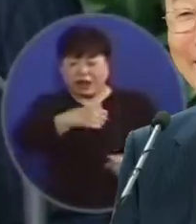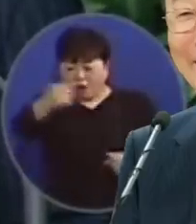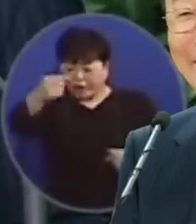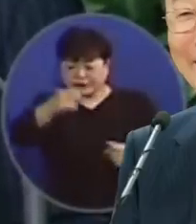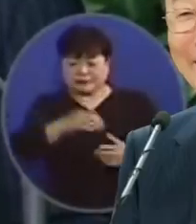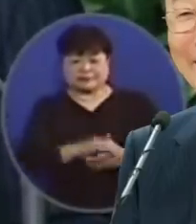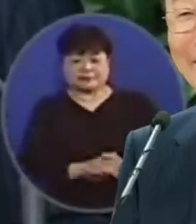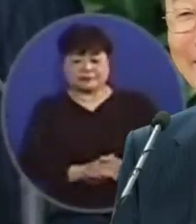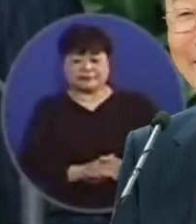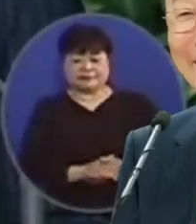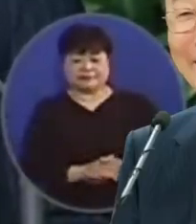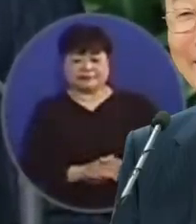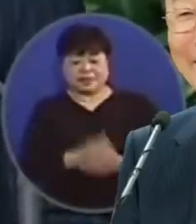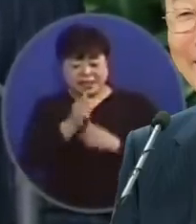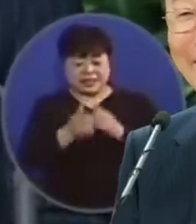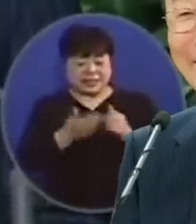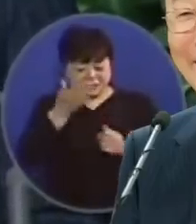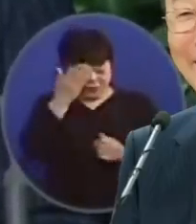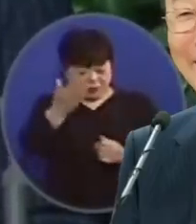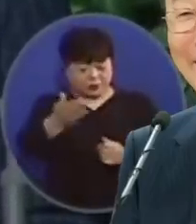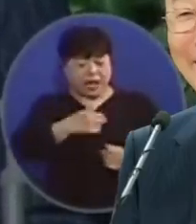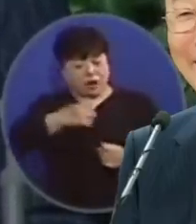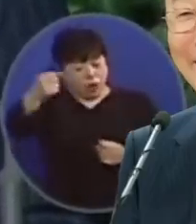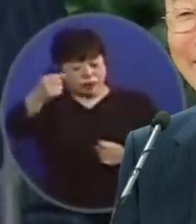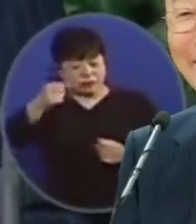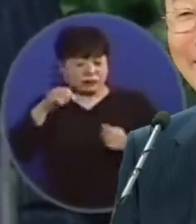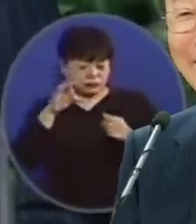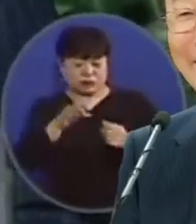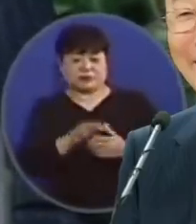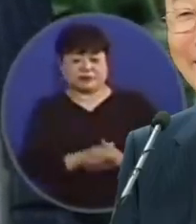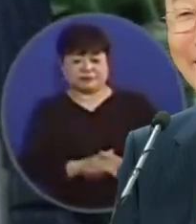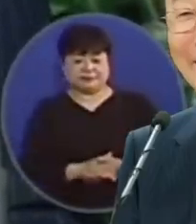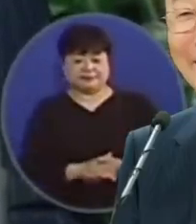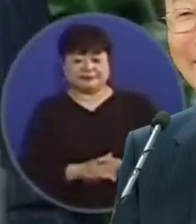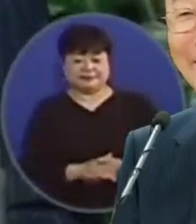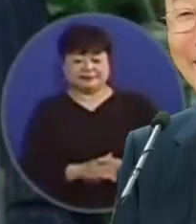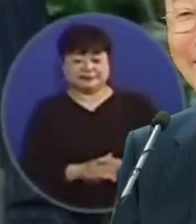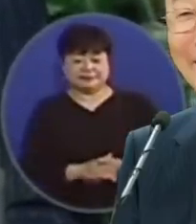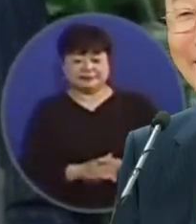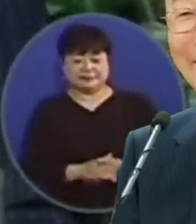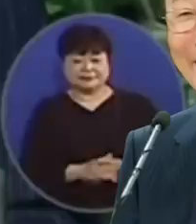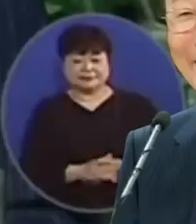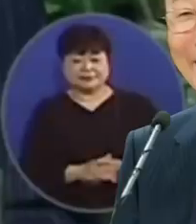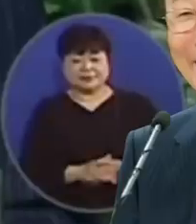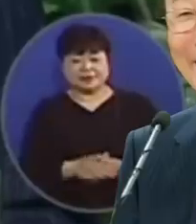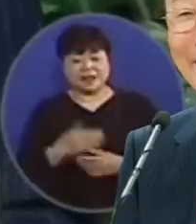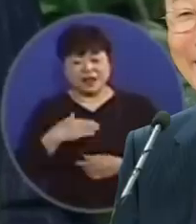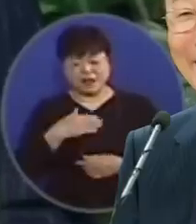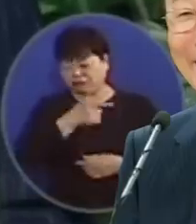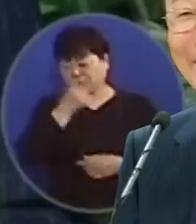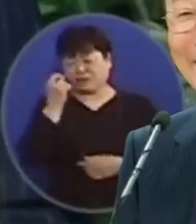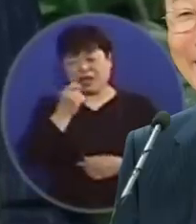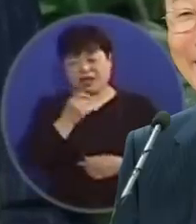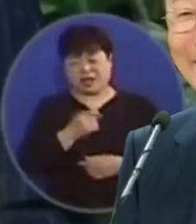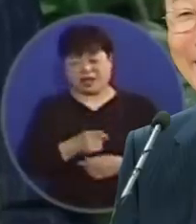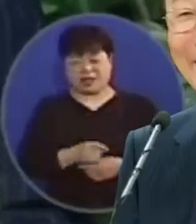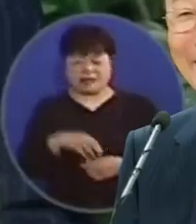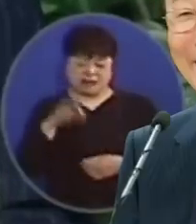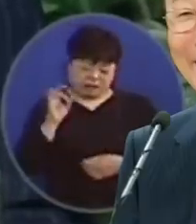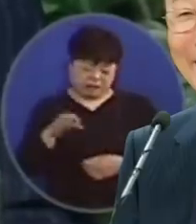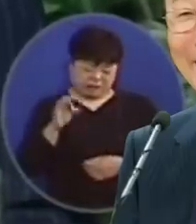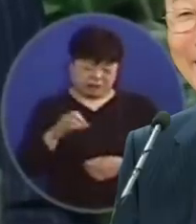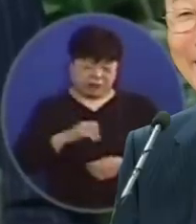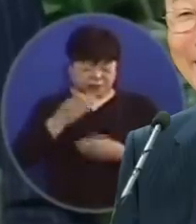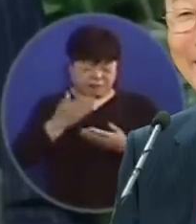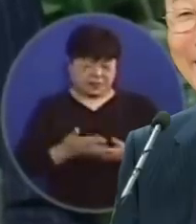말하십니다. 하나님이 여러분을 내 것이라고 했는데 아, 왜 나는 못 났어요. 나는 버림받아야 마땅한